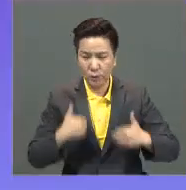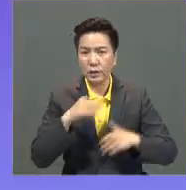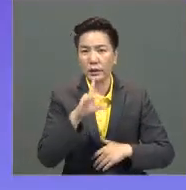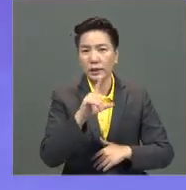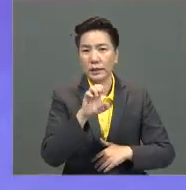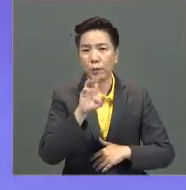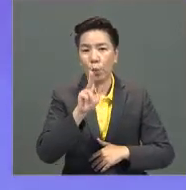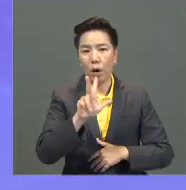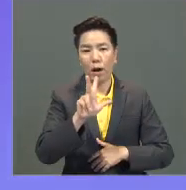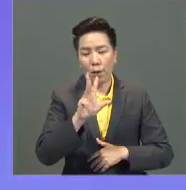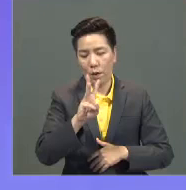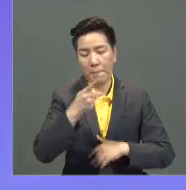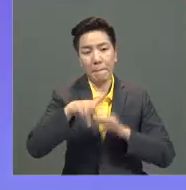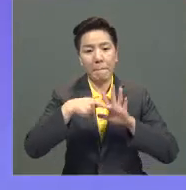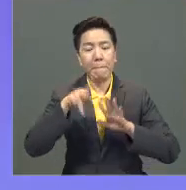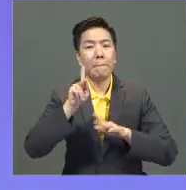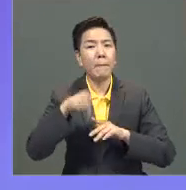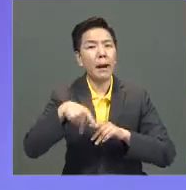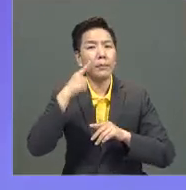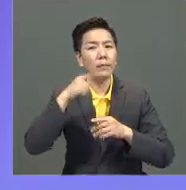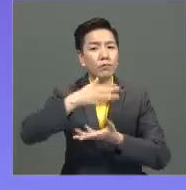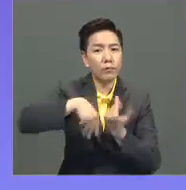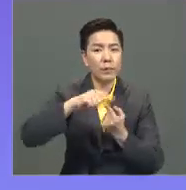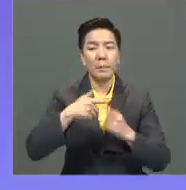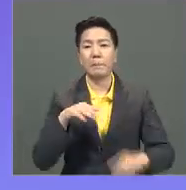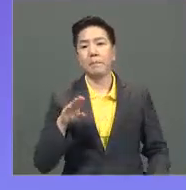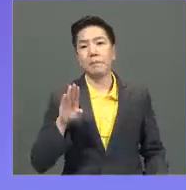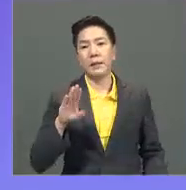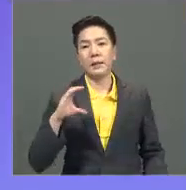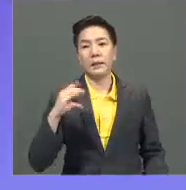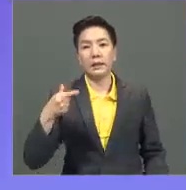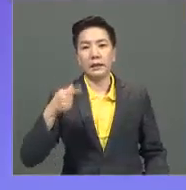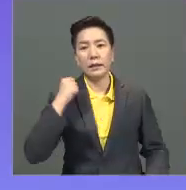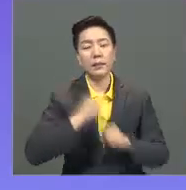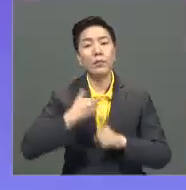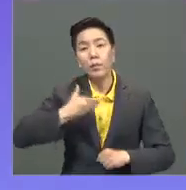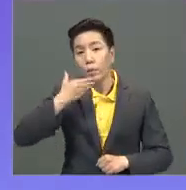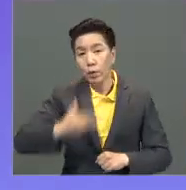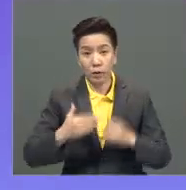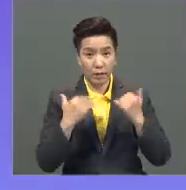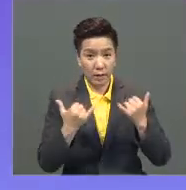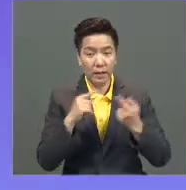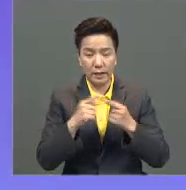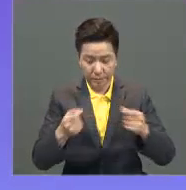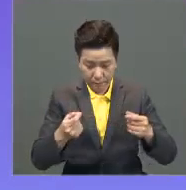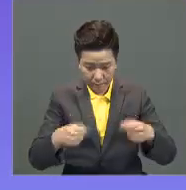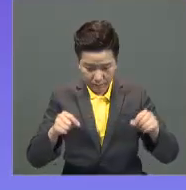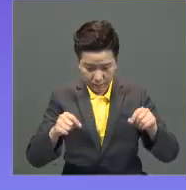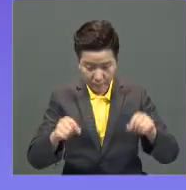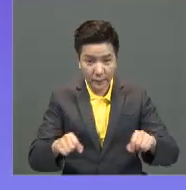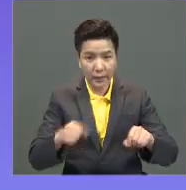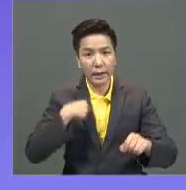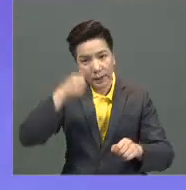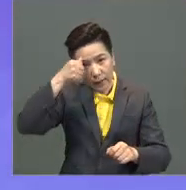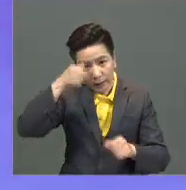าพเศรษฐกิจหมุนเวียนและเศรษฐกิจสีเขียวหรือว่า BCG โมเดลเพื่อความยั่งยืนวันนี้นะคะมีพิธีลงนามบันทึกข้อตกลง